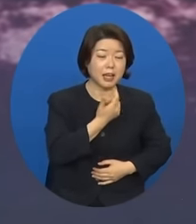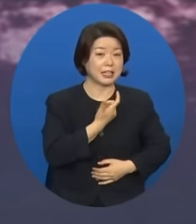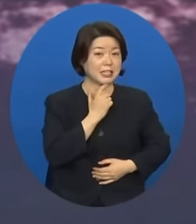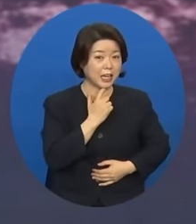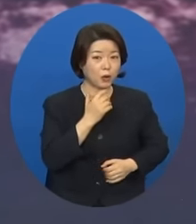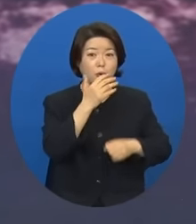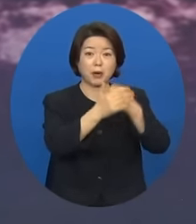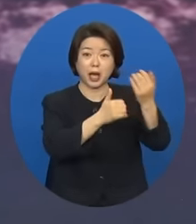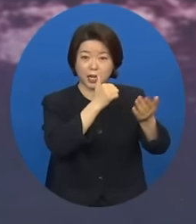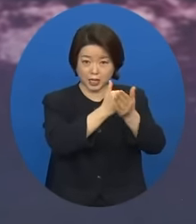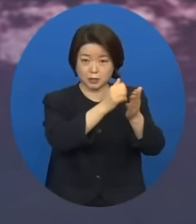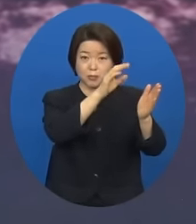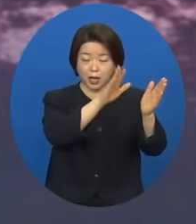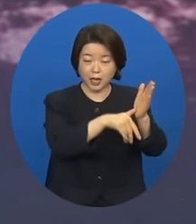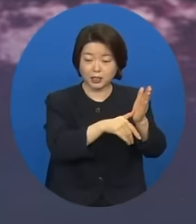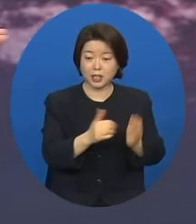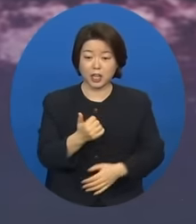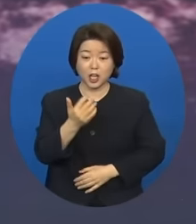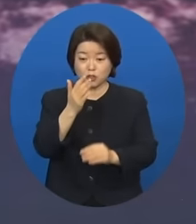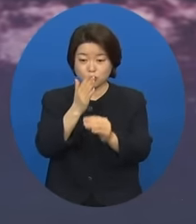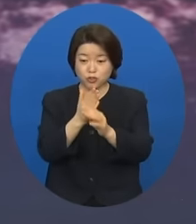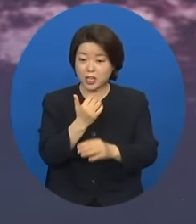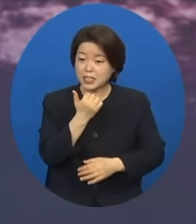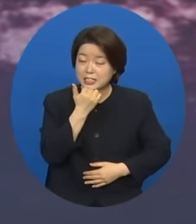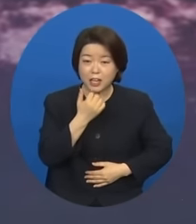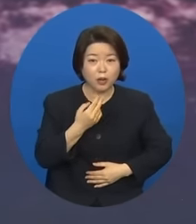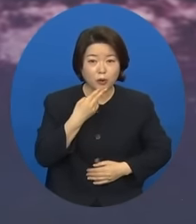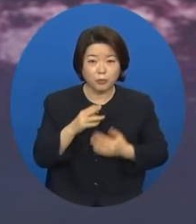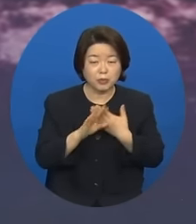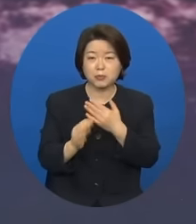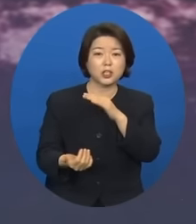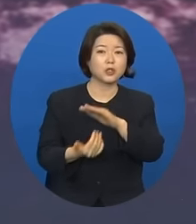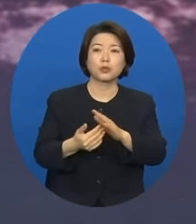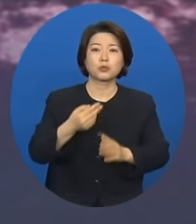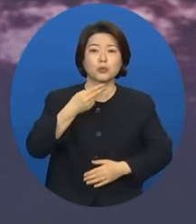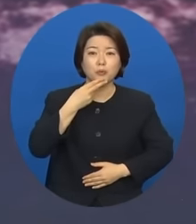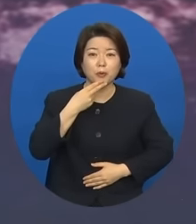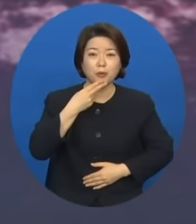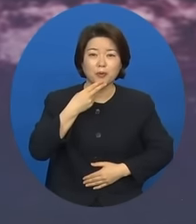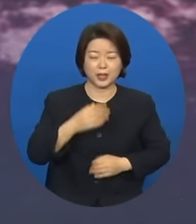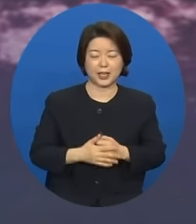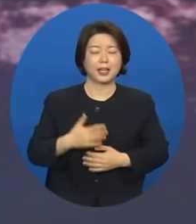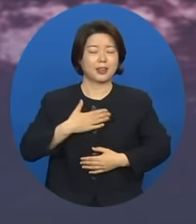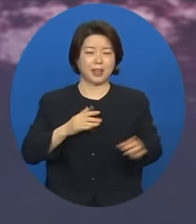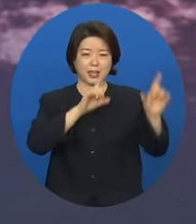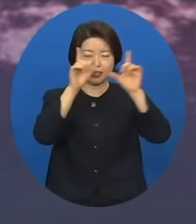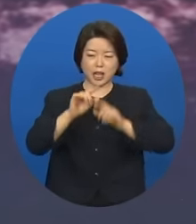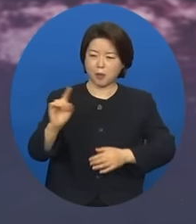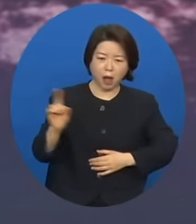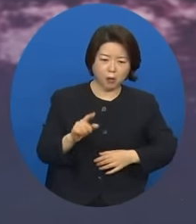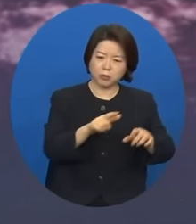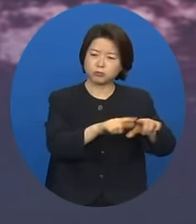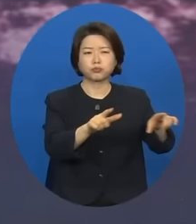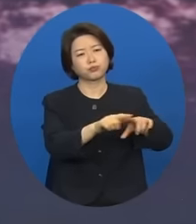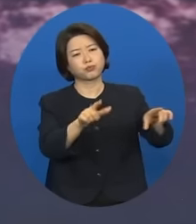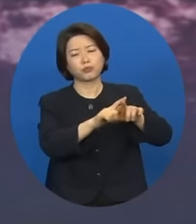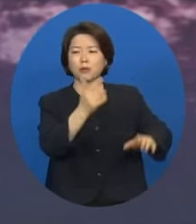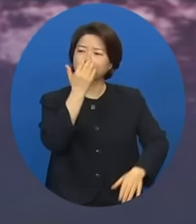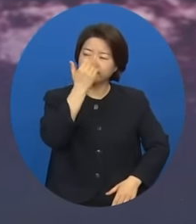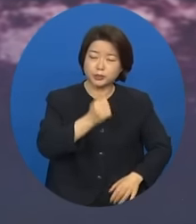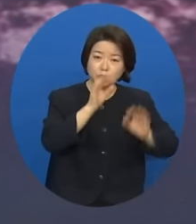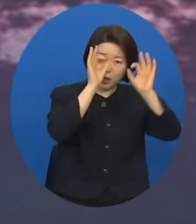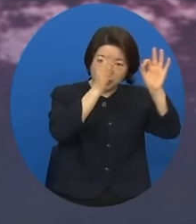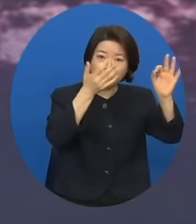하 이삭 없이는 이것은 이루어질 수 없는 것이었어요 그래서 내 삶이 아무리 평범해 보여도 여러분